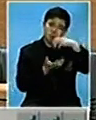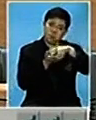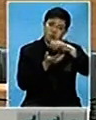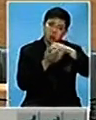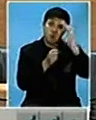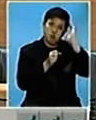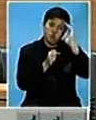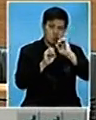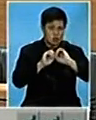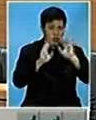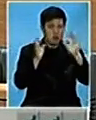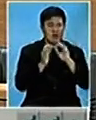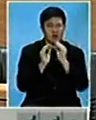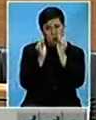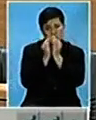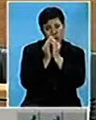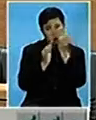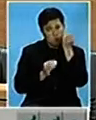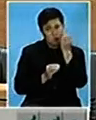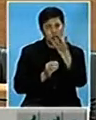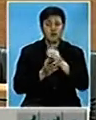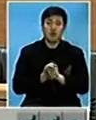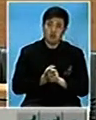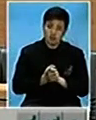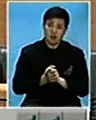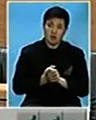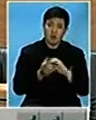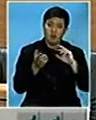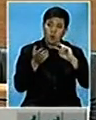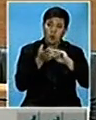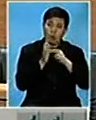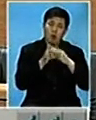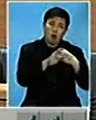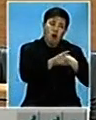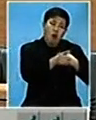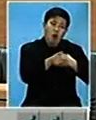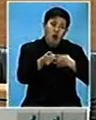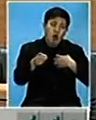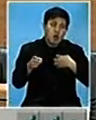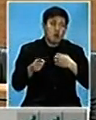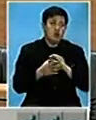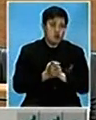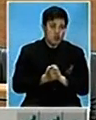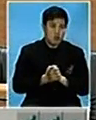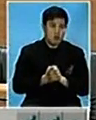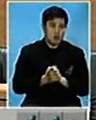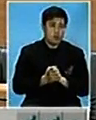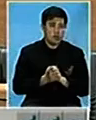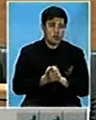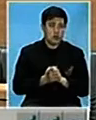าเสียงข้างมากคือเสียงที่สะท้อนความต้องการแต่เสียงข้างม